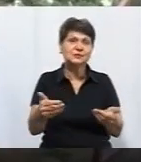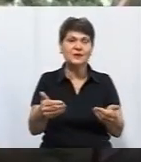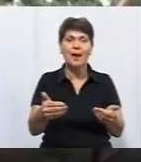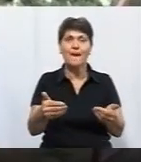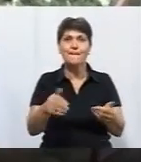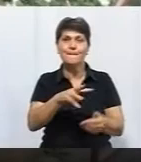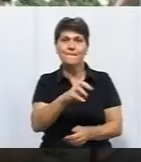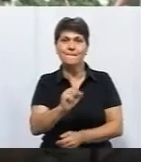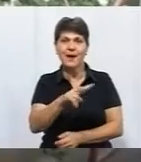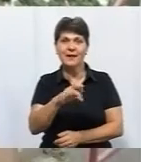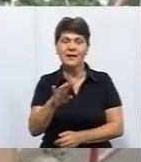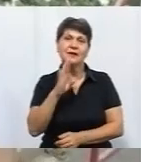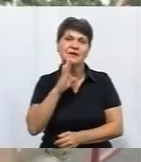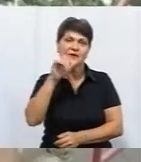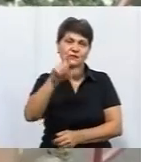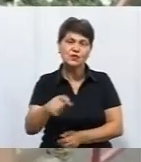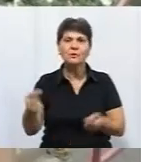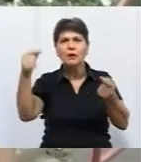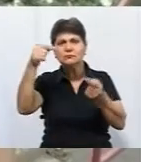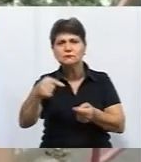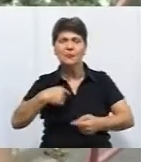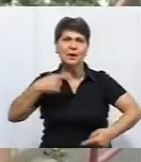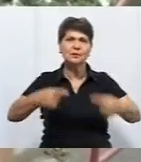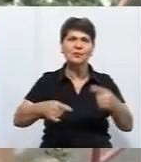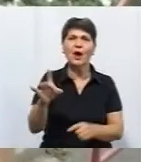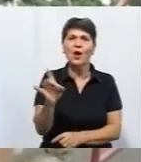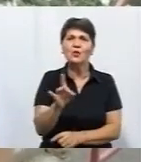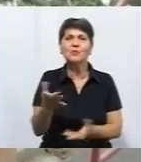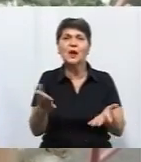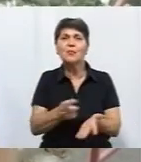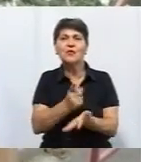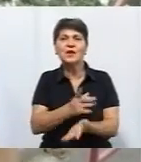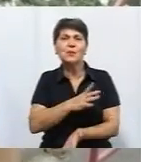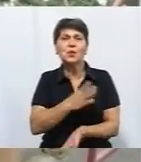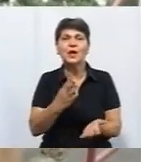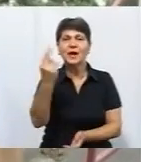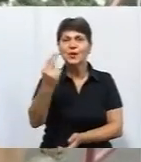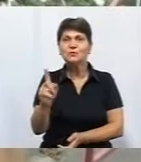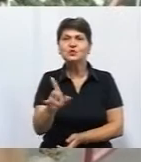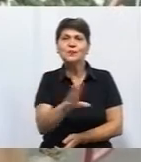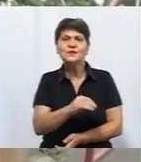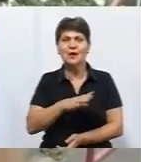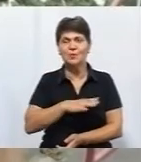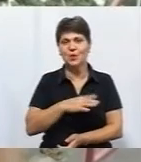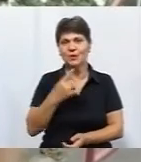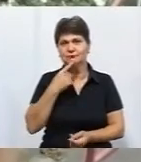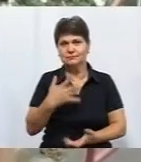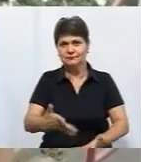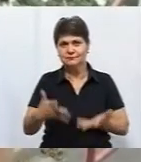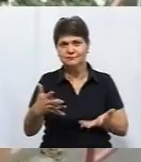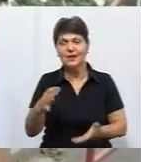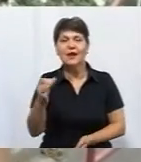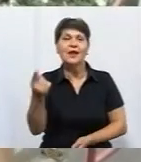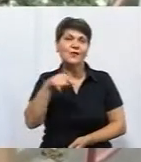макети, дівчата узгоджували, ми там сперечались про розмір, які вони мають бути, які кольори, щоб це було і досить яскраво, і в той